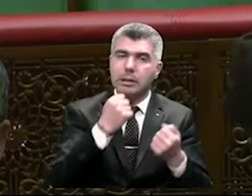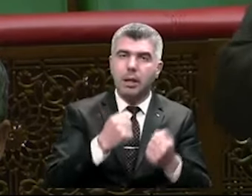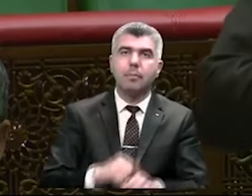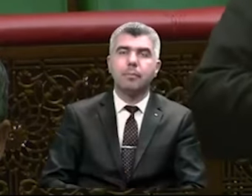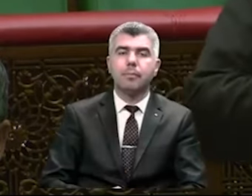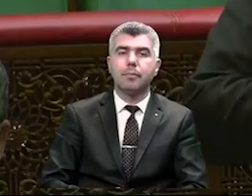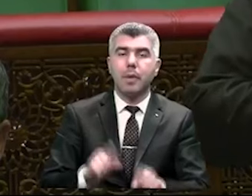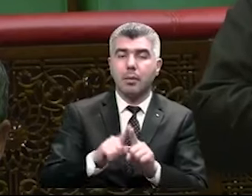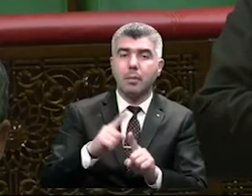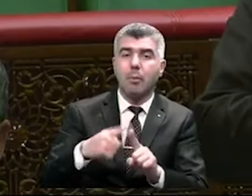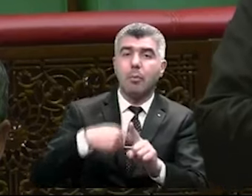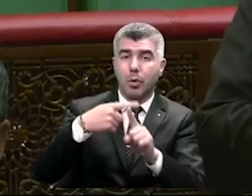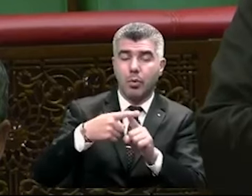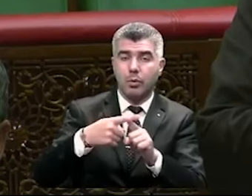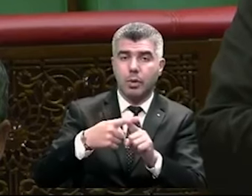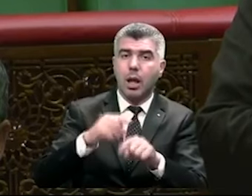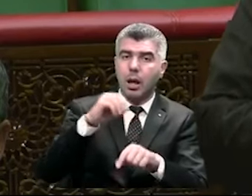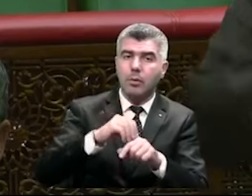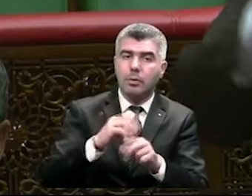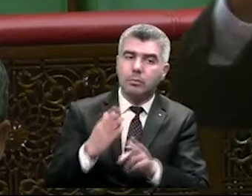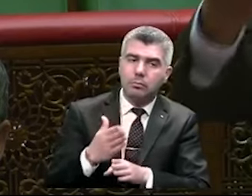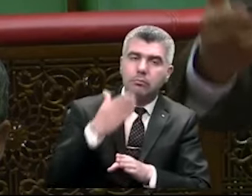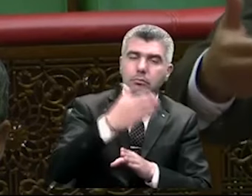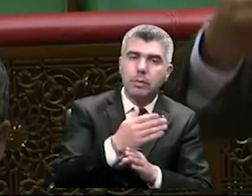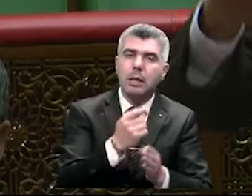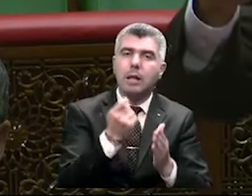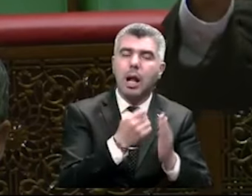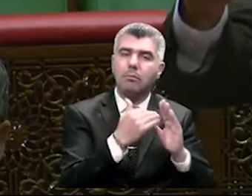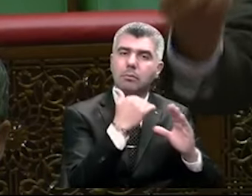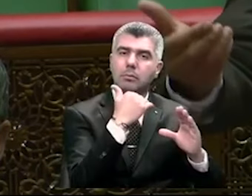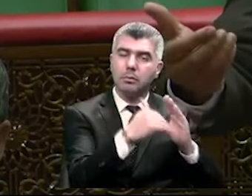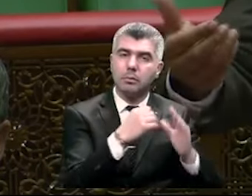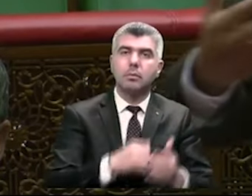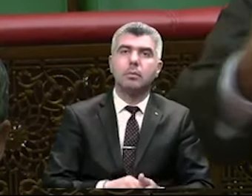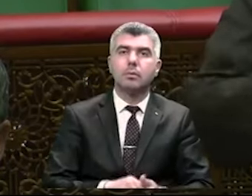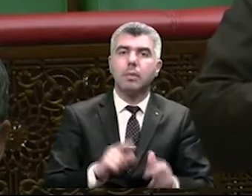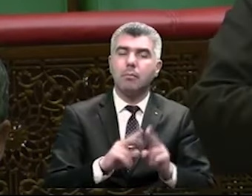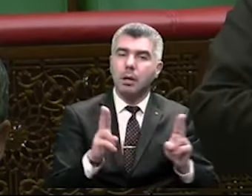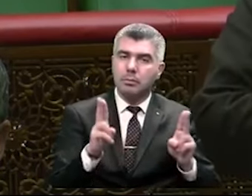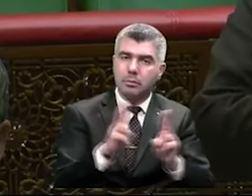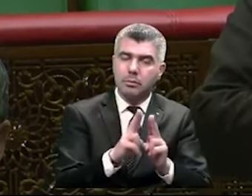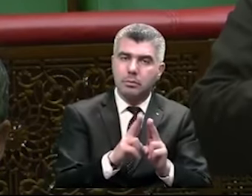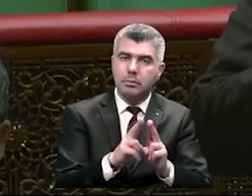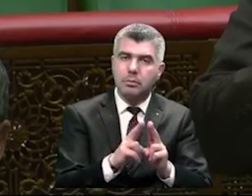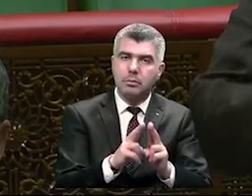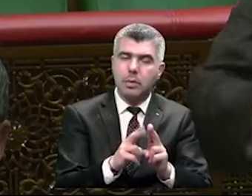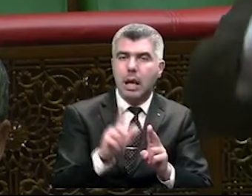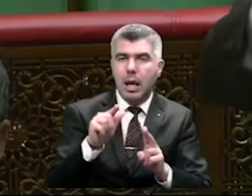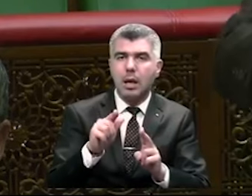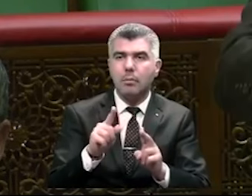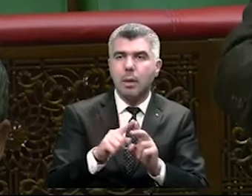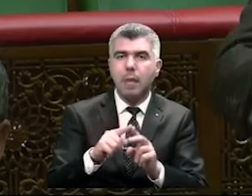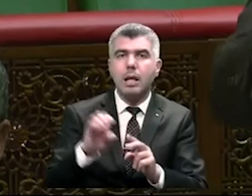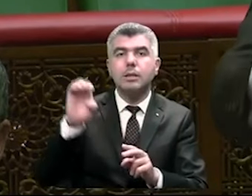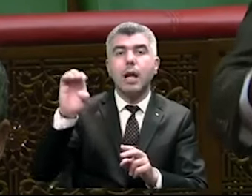على انه طلبنا علك واحد الطلبه السيد الوزير سيفنا ك على اساس ان نتلاقاو بك جاو طلبه من الجنوب الشرقي